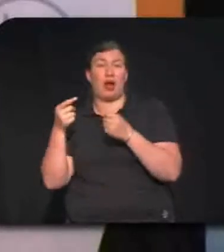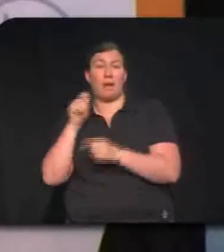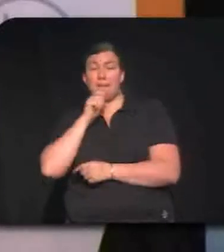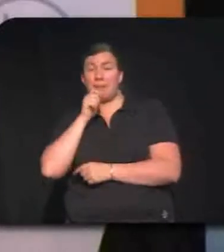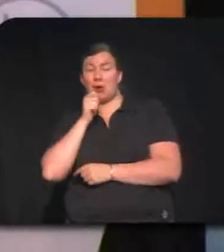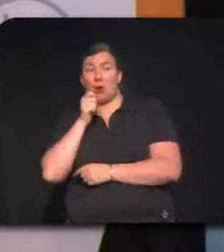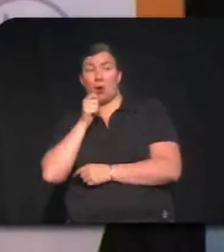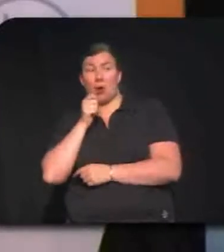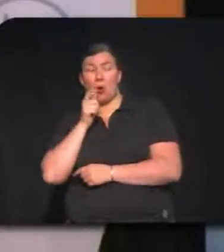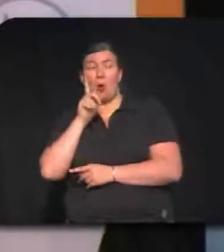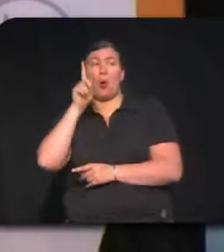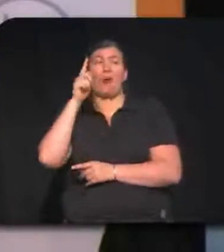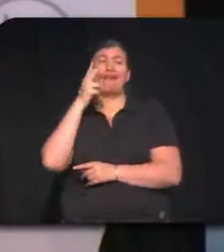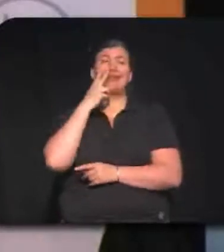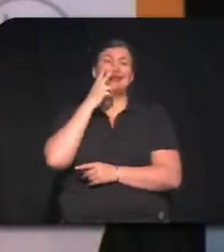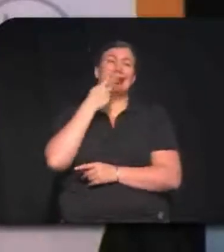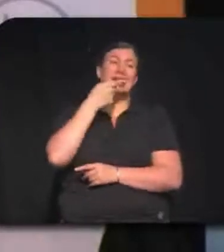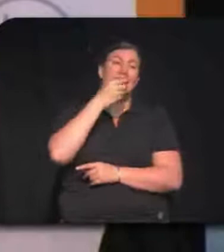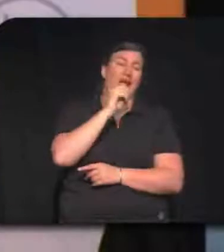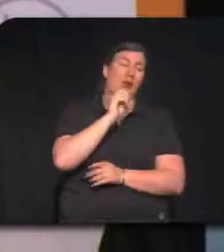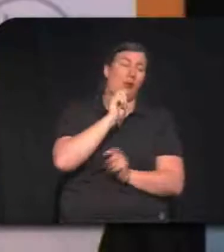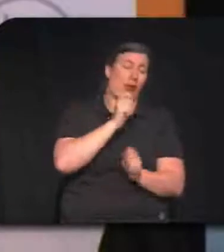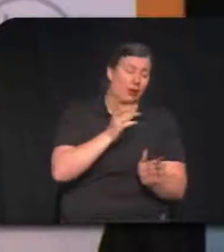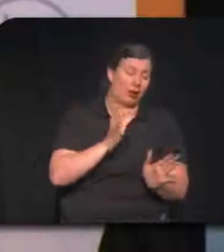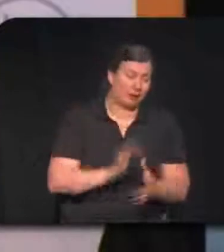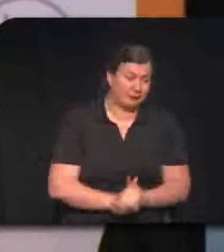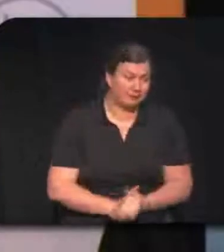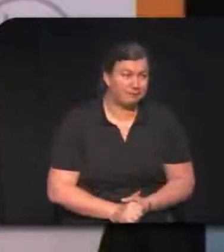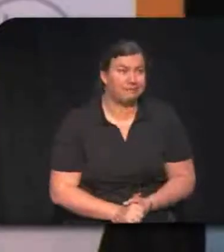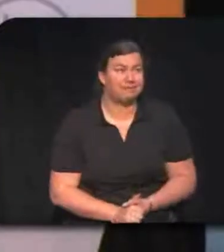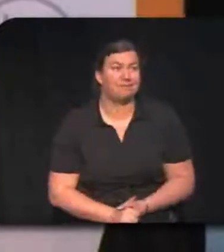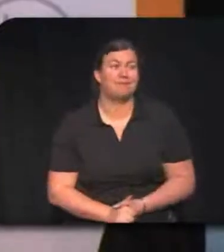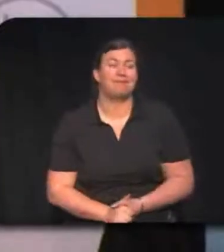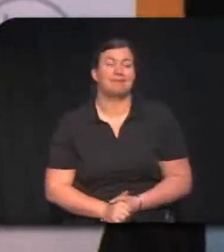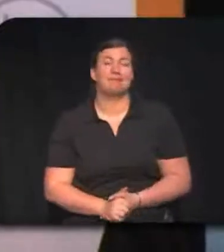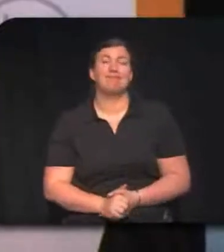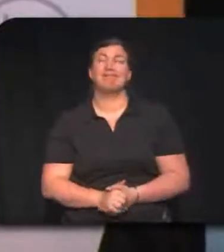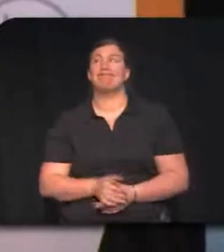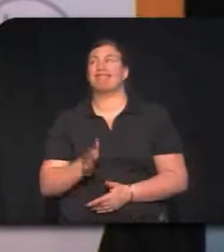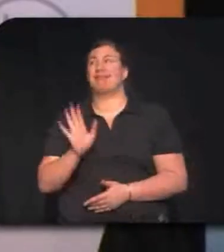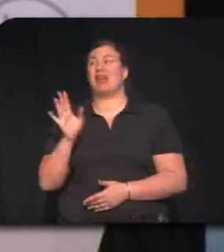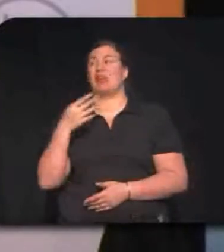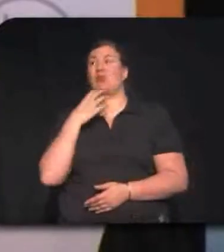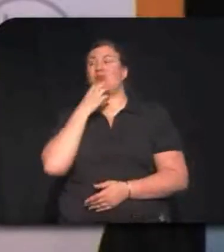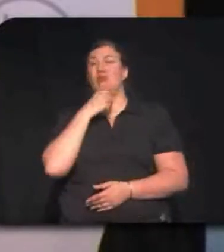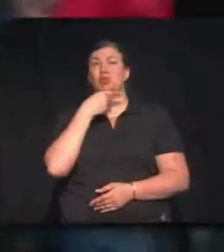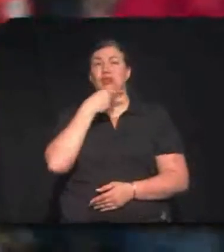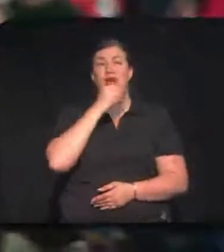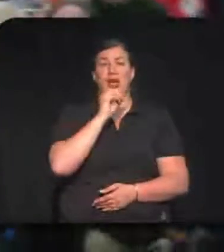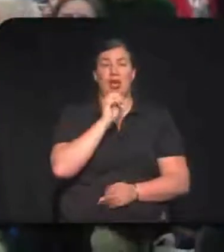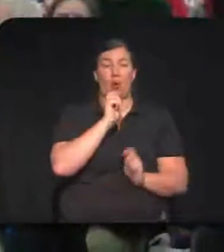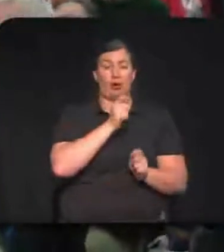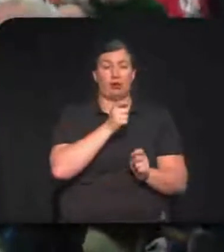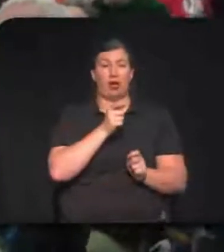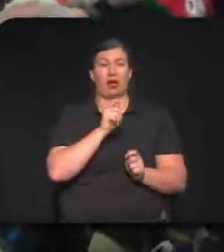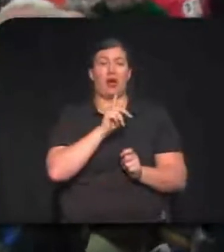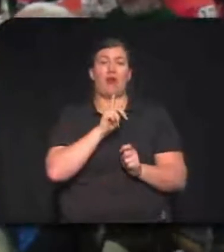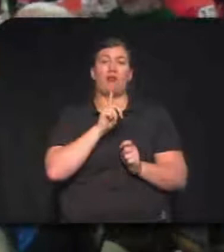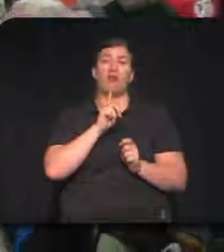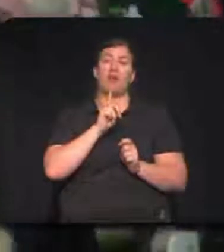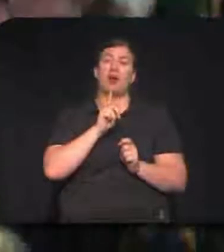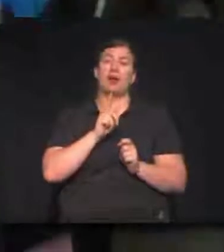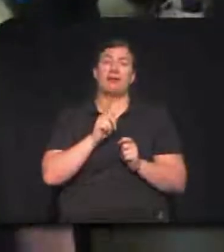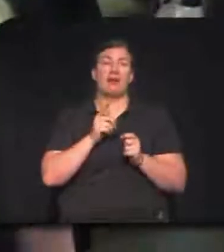oh ich sehe in die ohrentragt am pro Mikro ja das Pro Mikro ist offen ja hallo also ich möchte Antrag stellen auf Begrenzung der